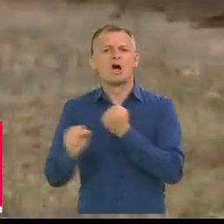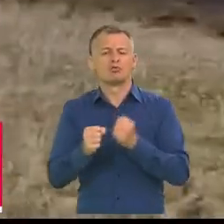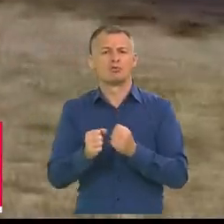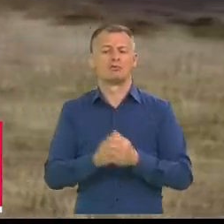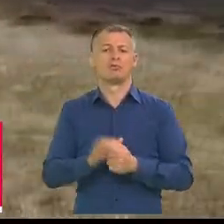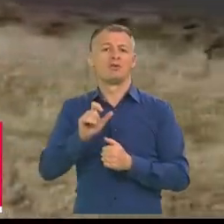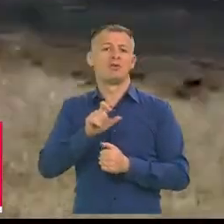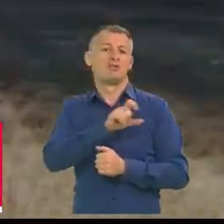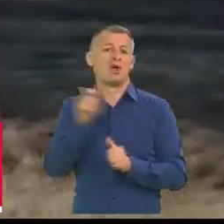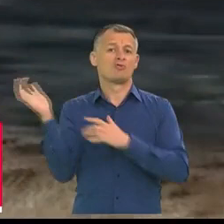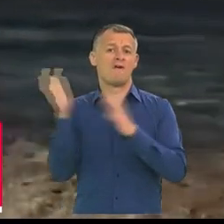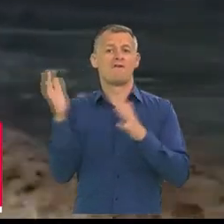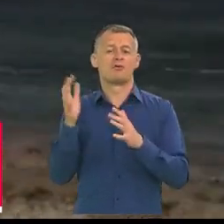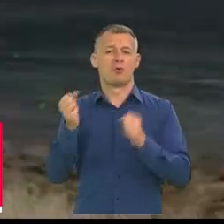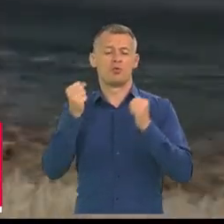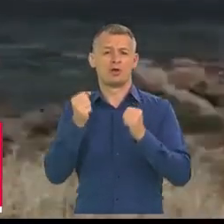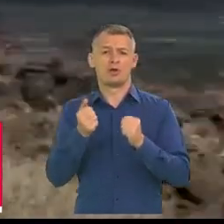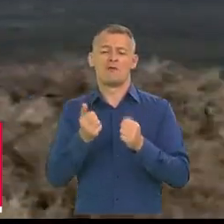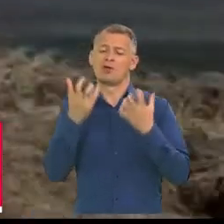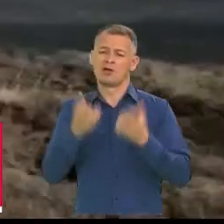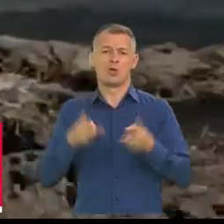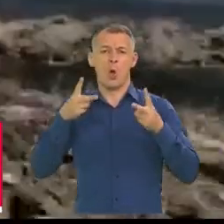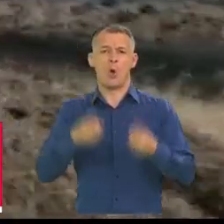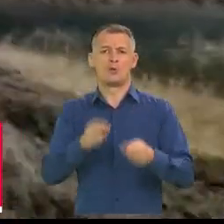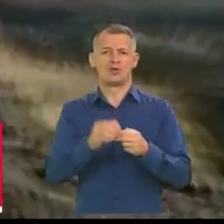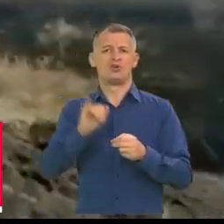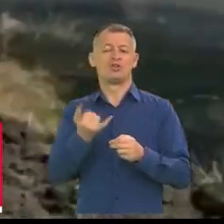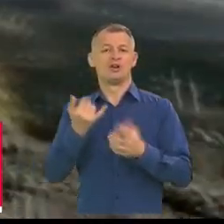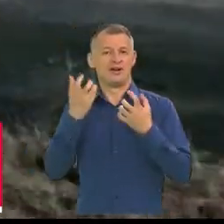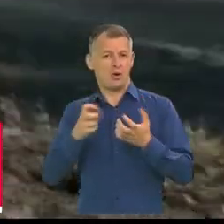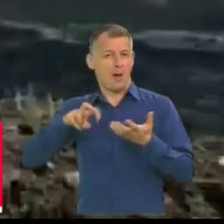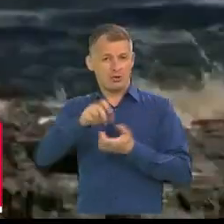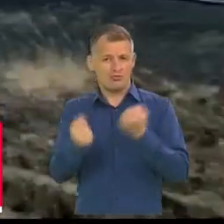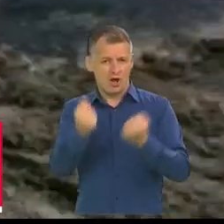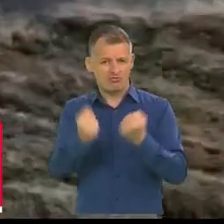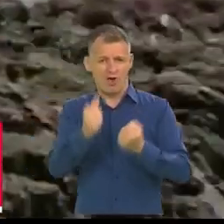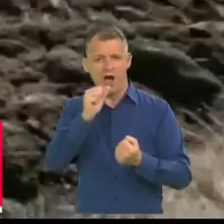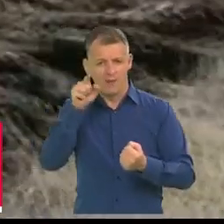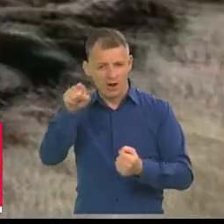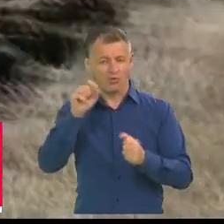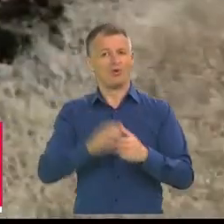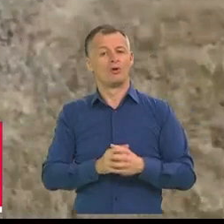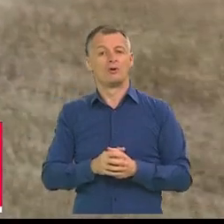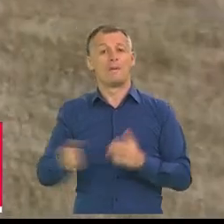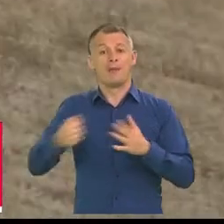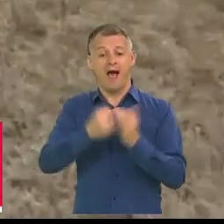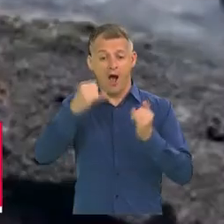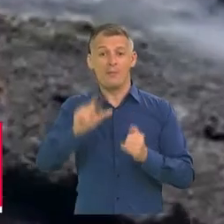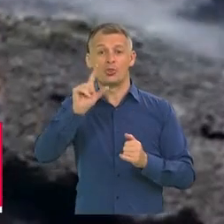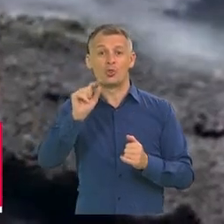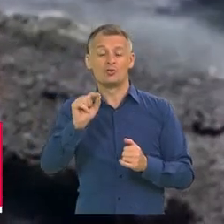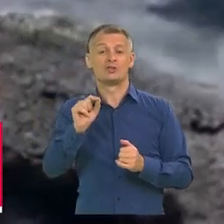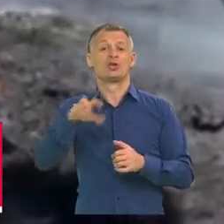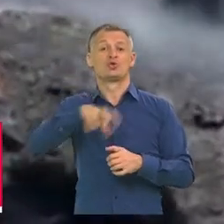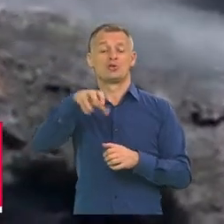cauza vântului puternic, dar și a imposibilității de a ajunge cu autospeciale de stingere la fața locului. Până acum, 20 de județe au informat